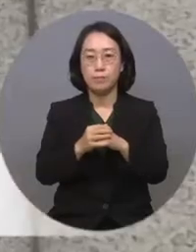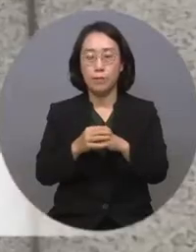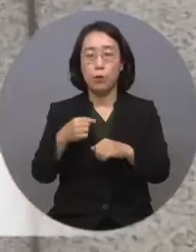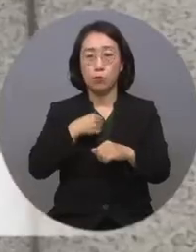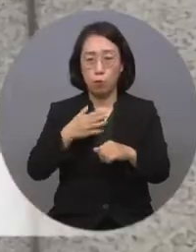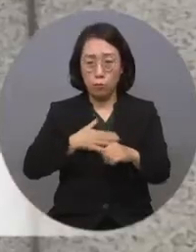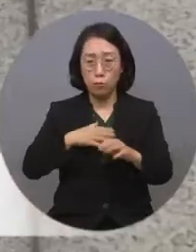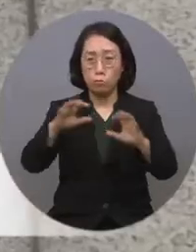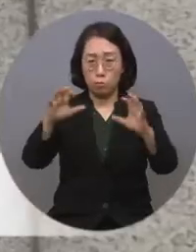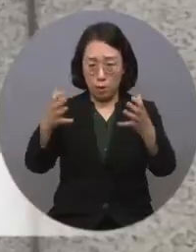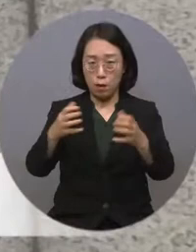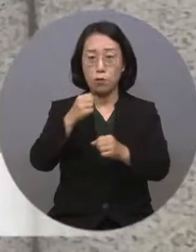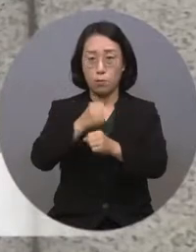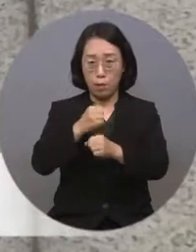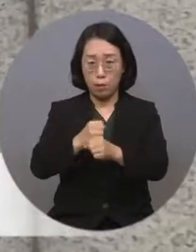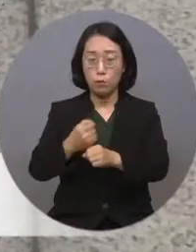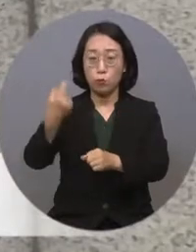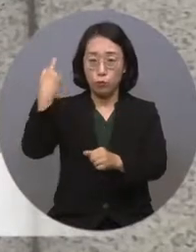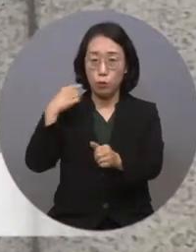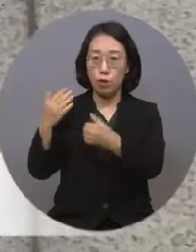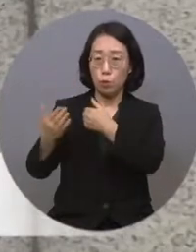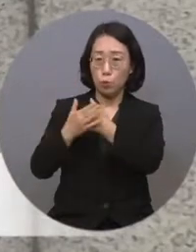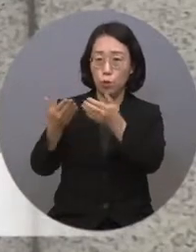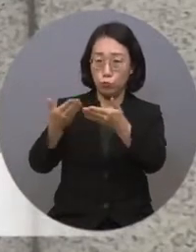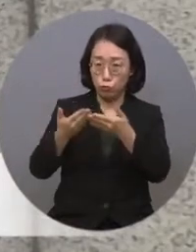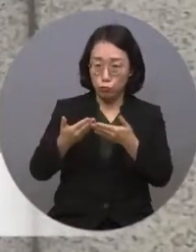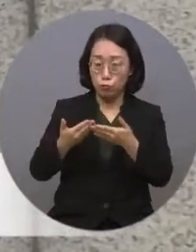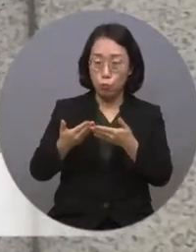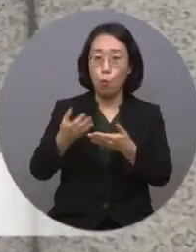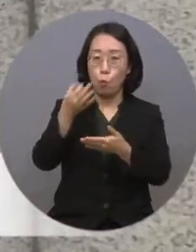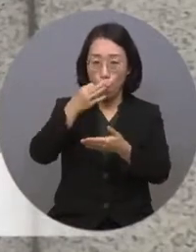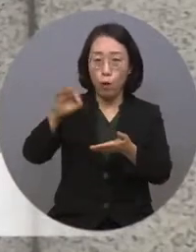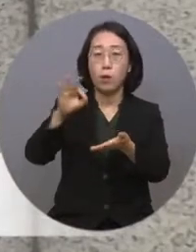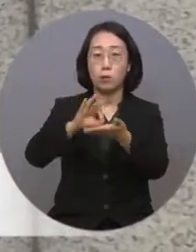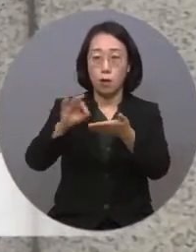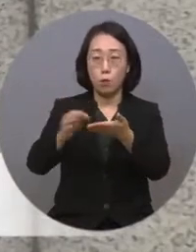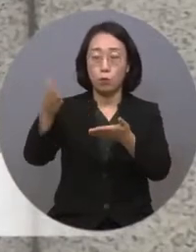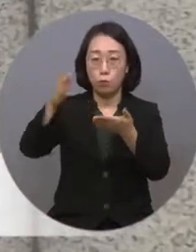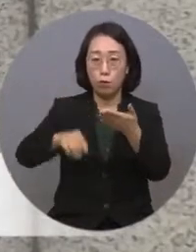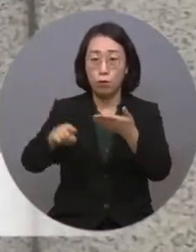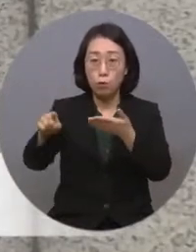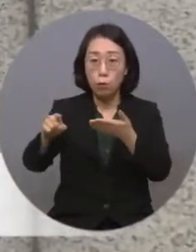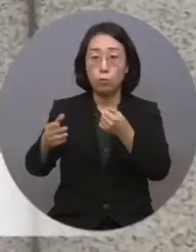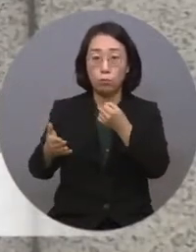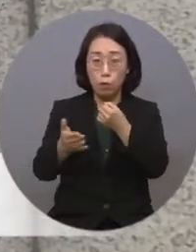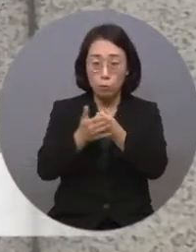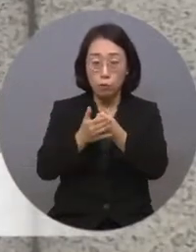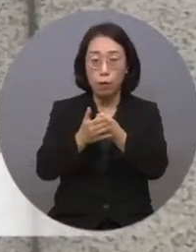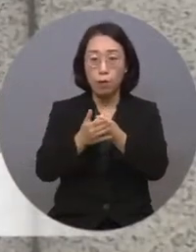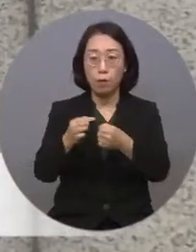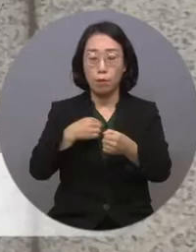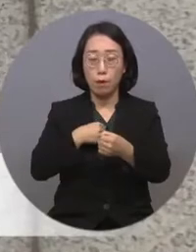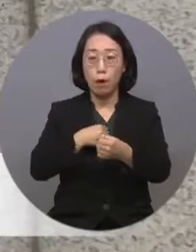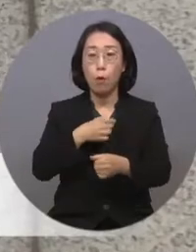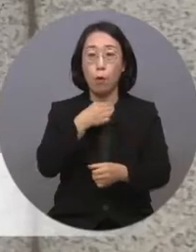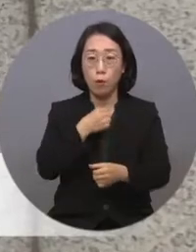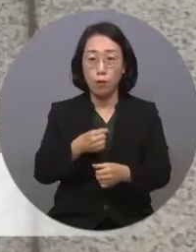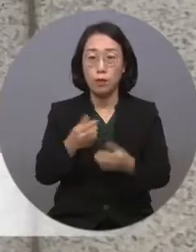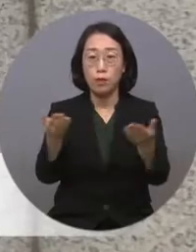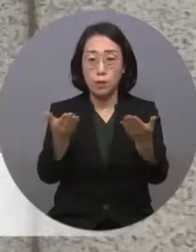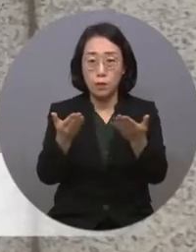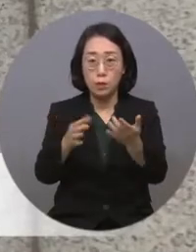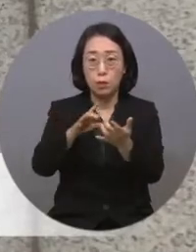저는 나라에서 만든 후견 제도가 있길래 잠시 사용했을 뿐인데 이 제도를 사용한다는 이유만으로 제가 원하는